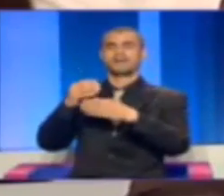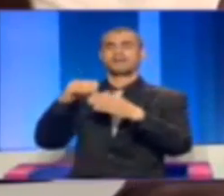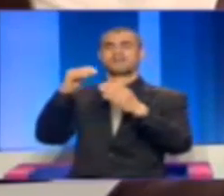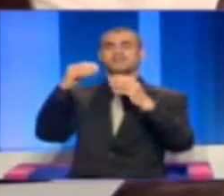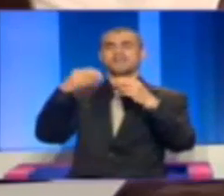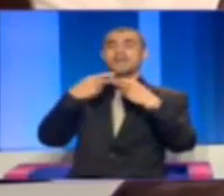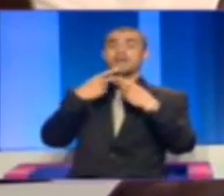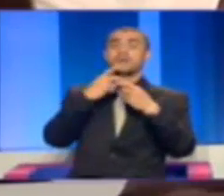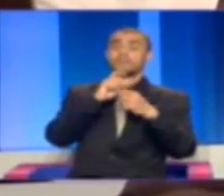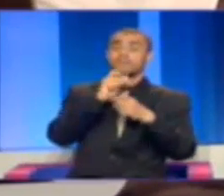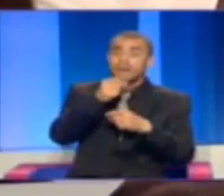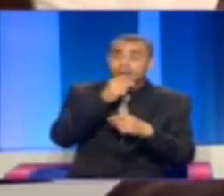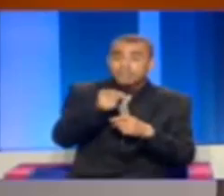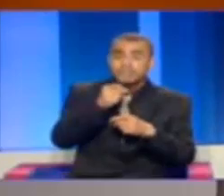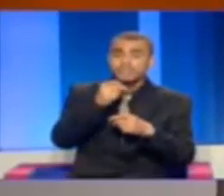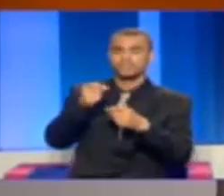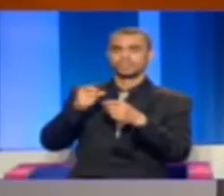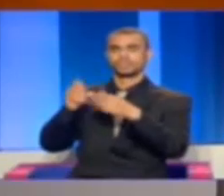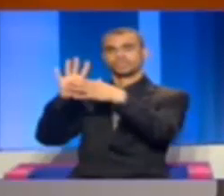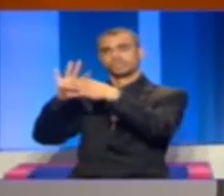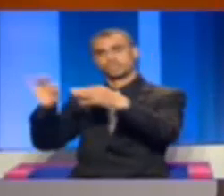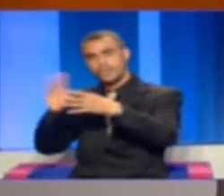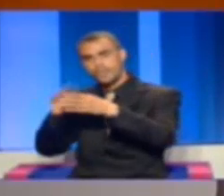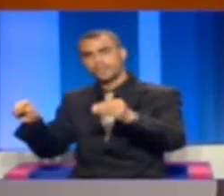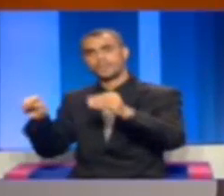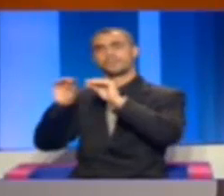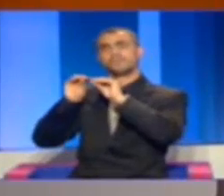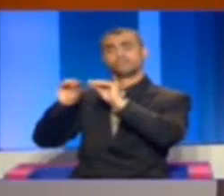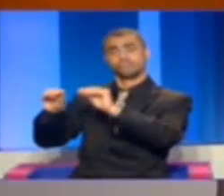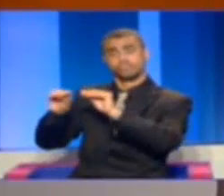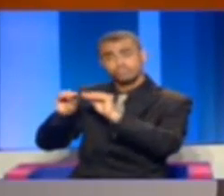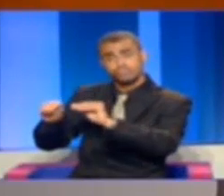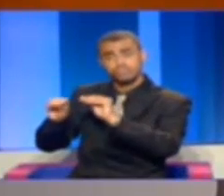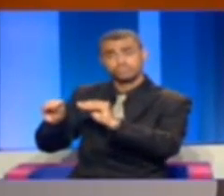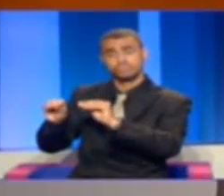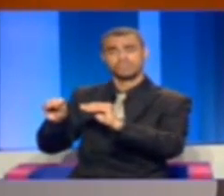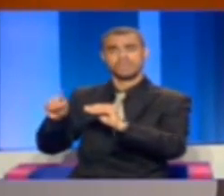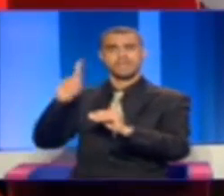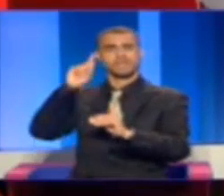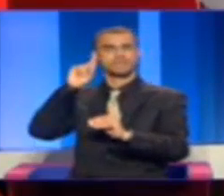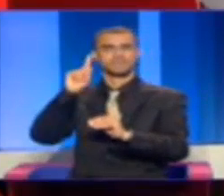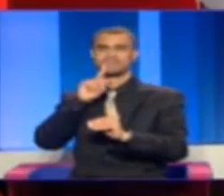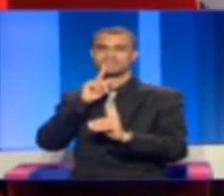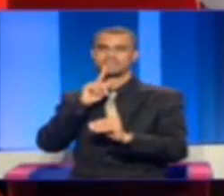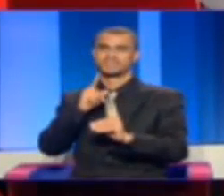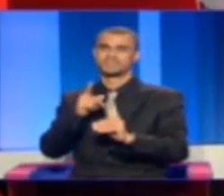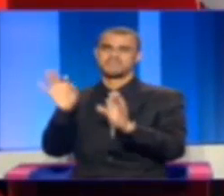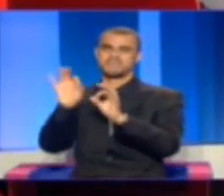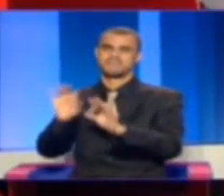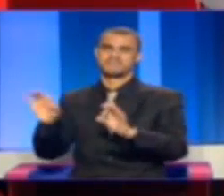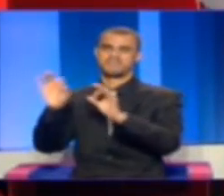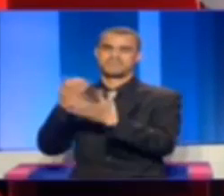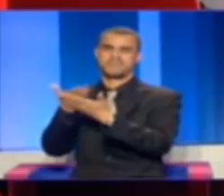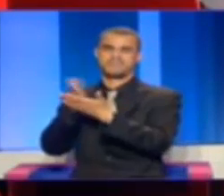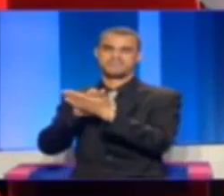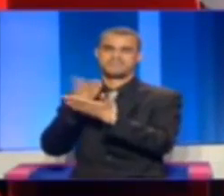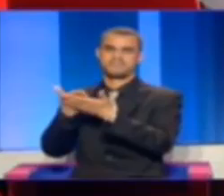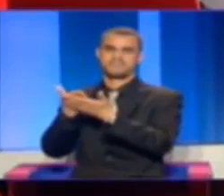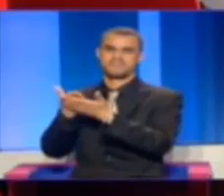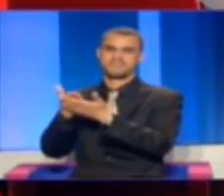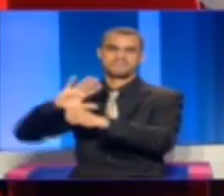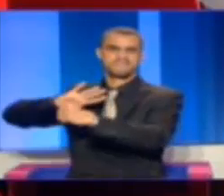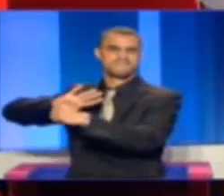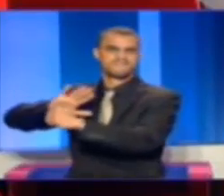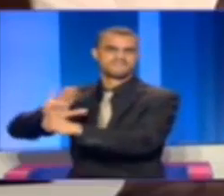برامج وثائقيه، فيه برامج توعويه، فيه برامج صحيه، ولكن لا نجد من يفسر لنا هذه